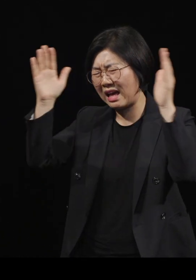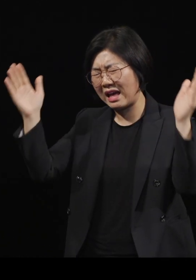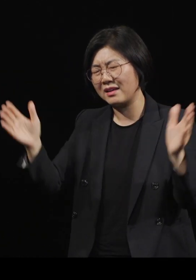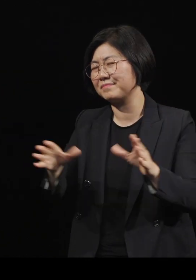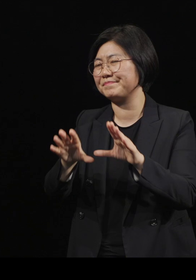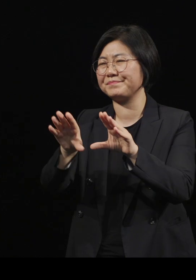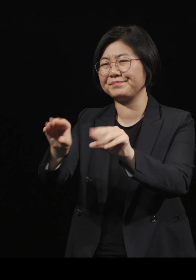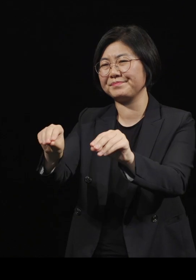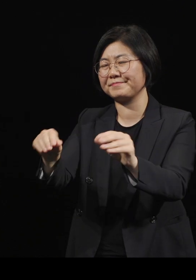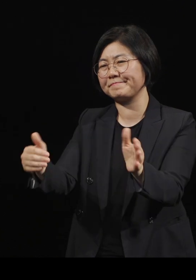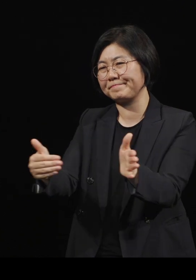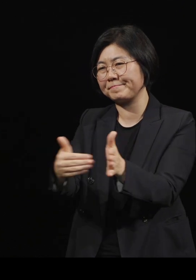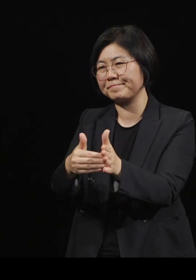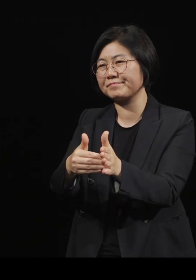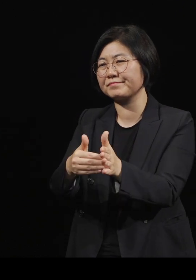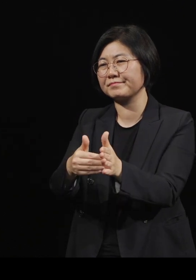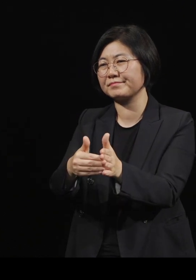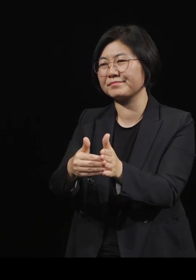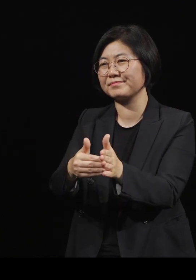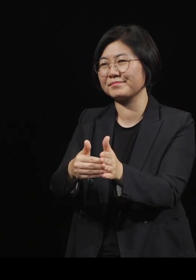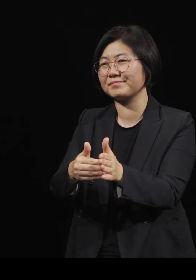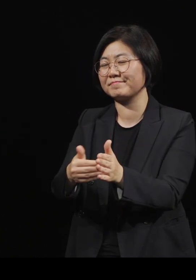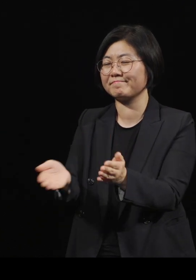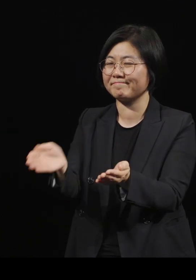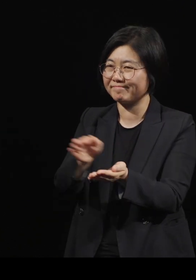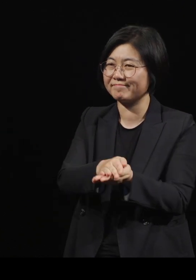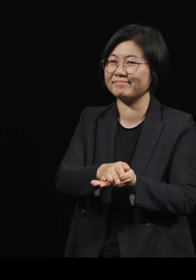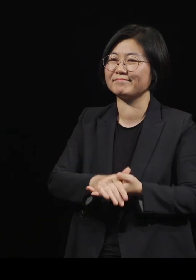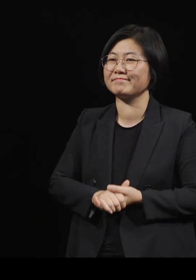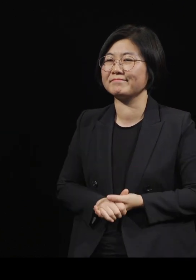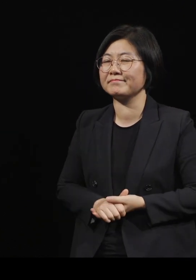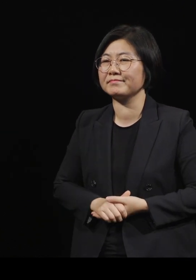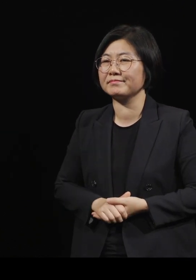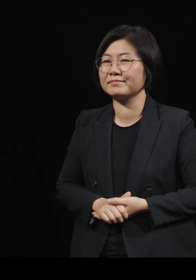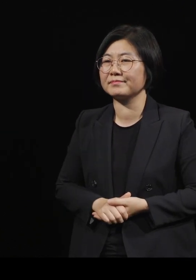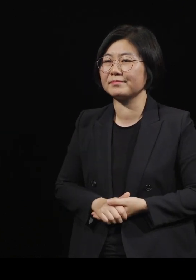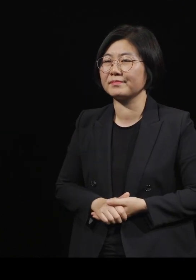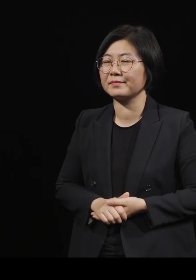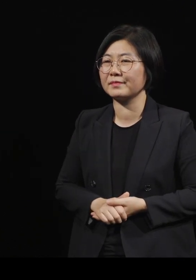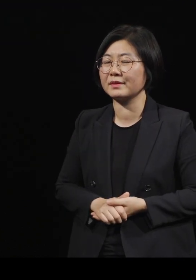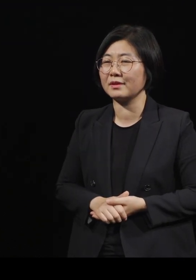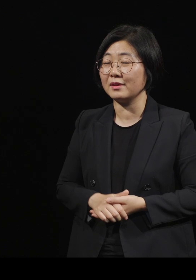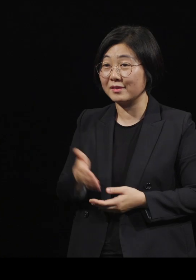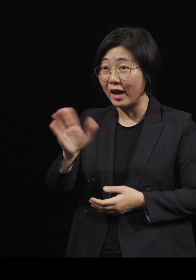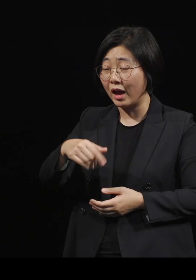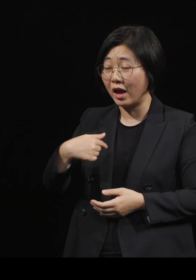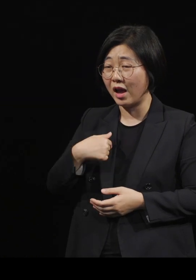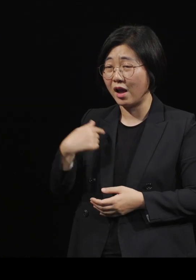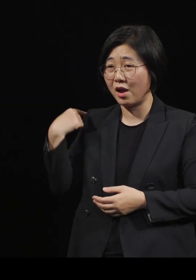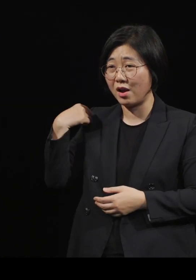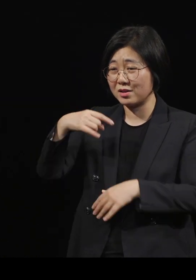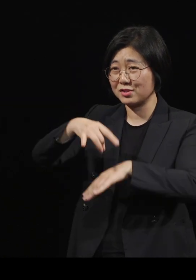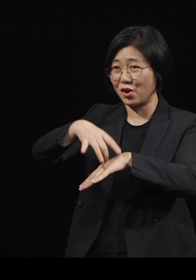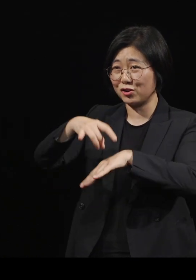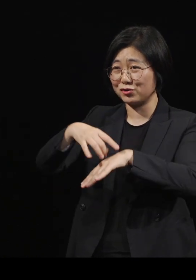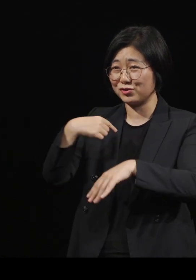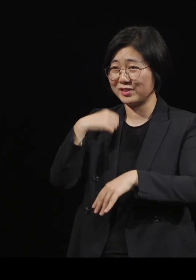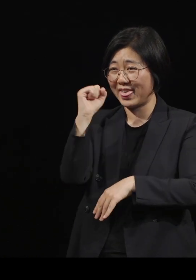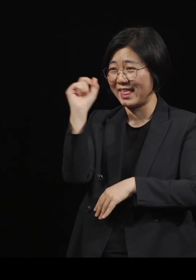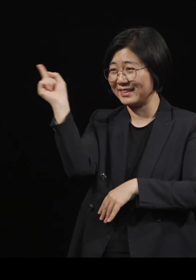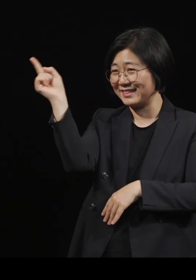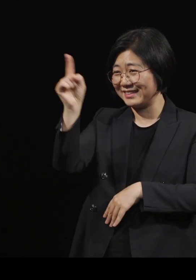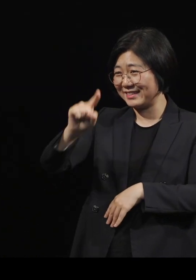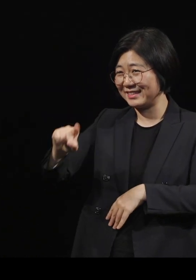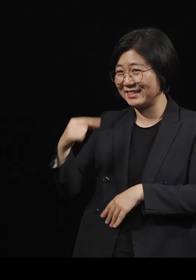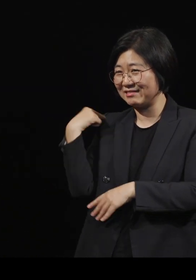학업 다 중단할 수밖에 없었죠. 그런데 그 와중에 또 제